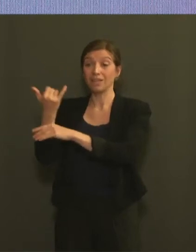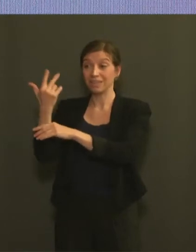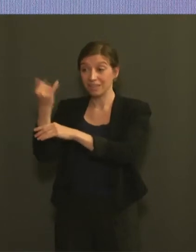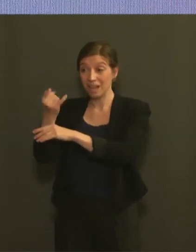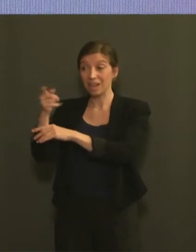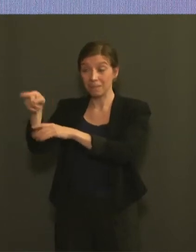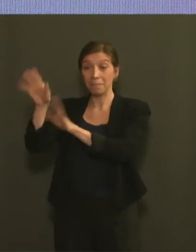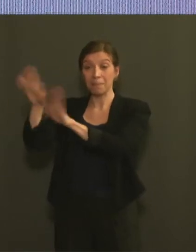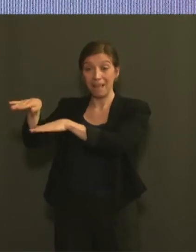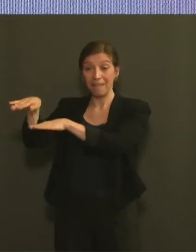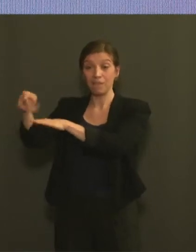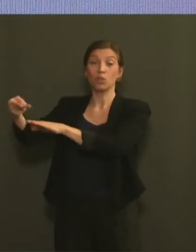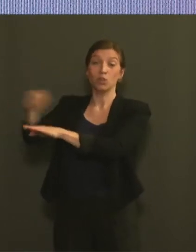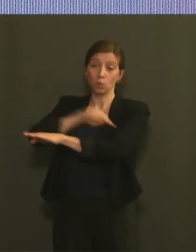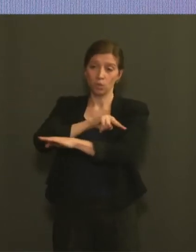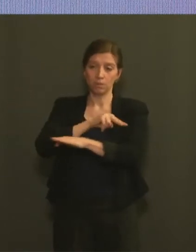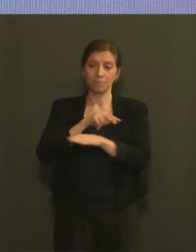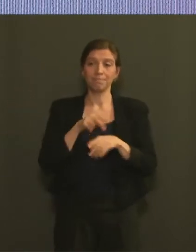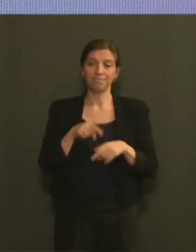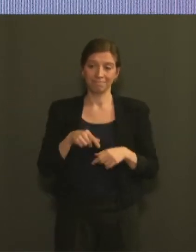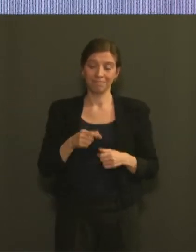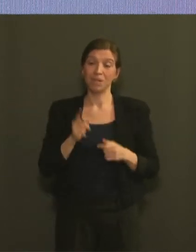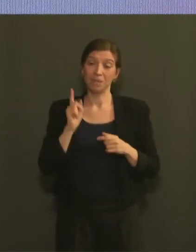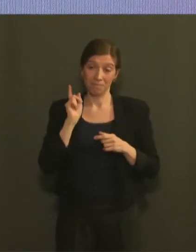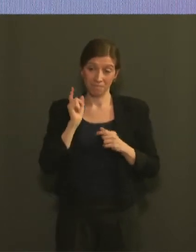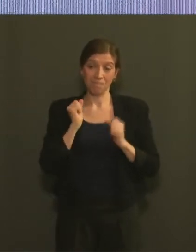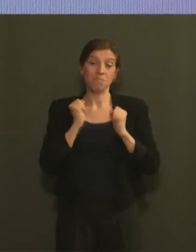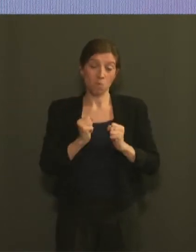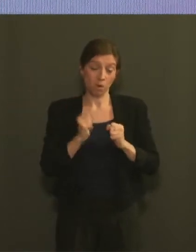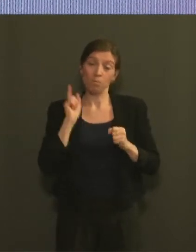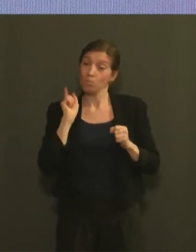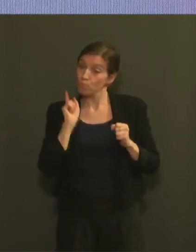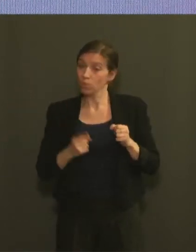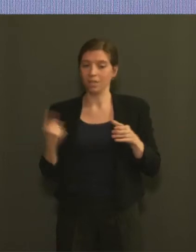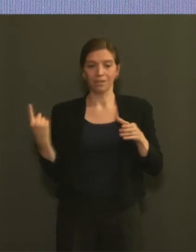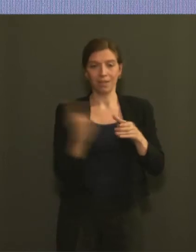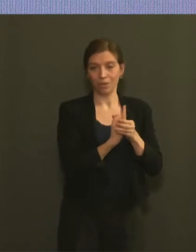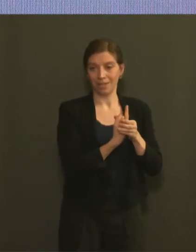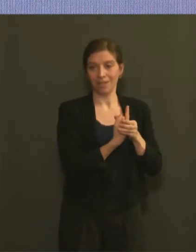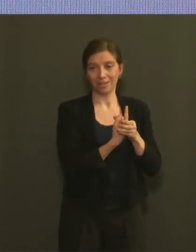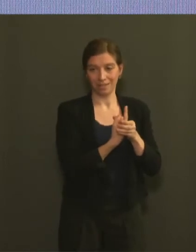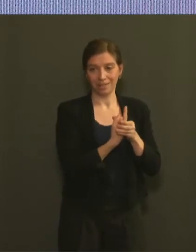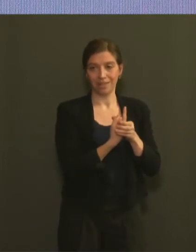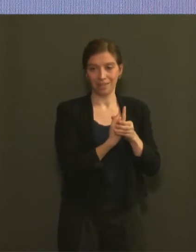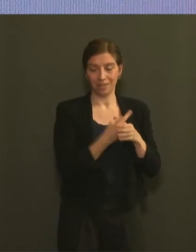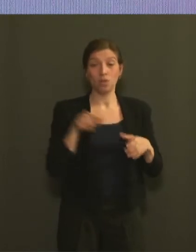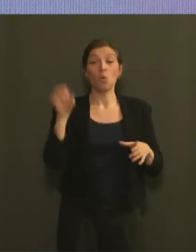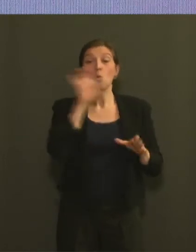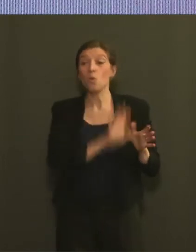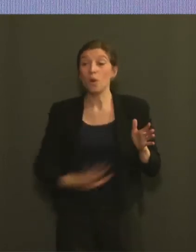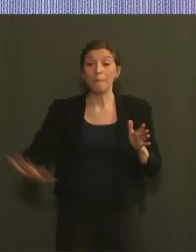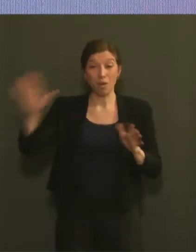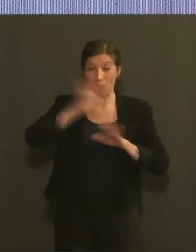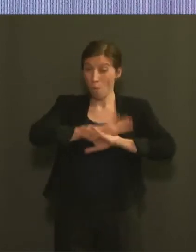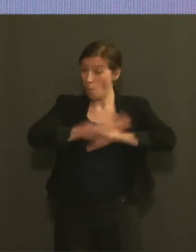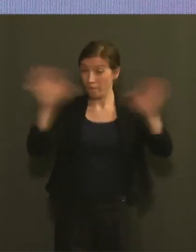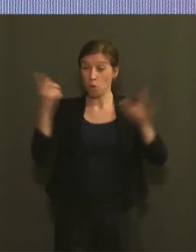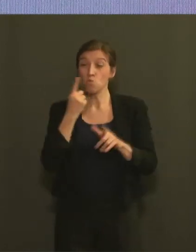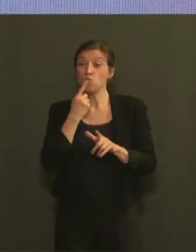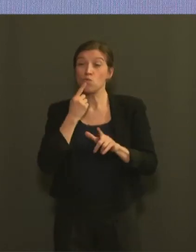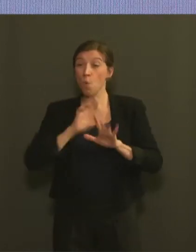quarantaine dinh thi kim ngân à l europe à ce moment tu es un héros de zone